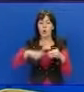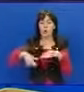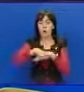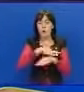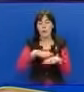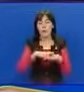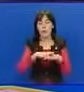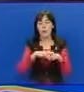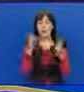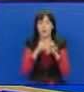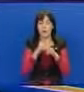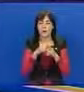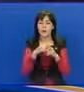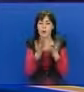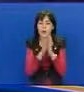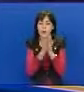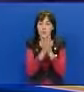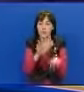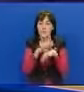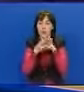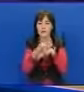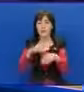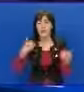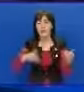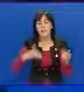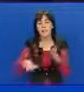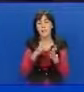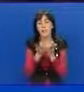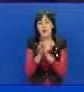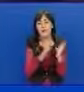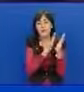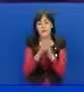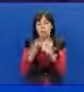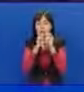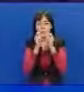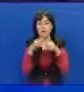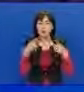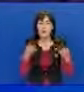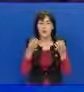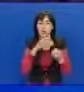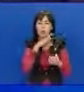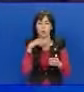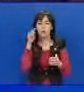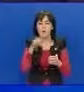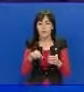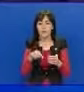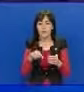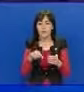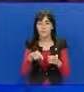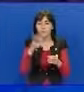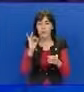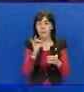шығардық, жақсы білесіздер, соның 50 данасын алып баратырмыз Тараз қаласының кітапханаларының несіне тарту етуге. Одан басқа да жәндегі де